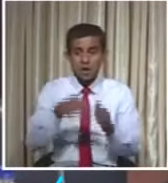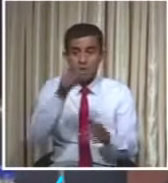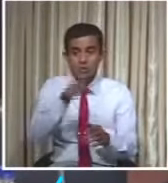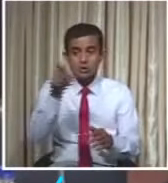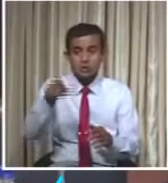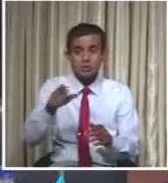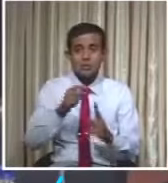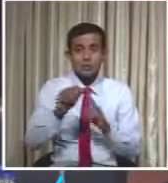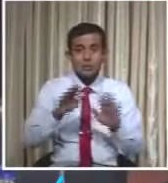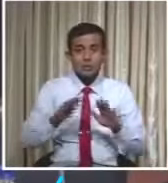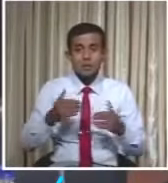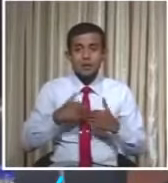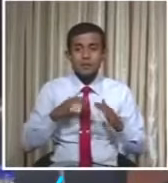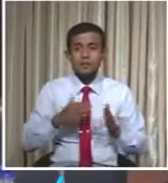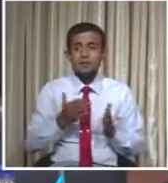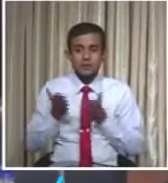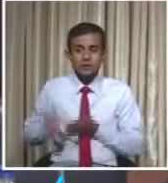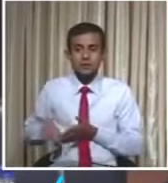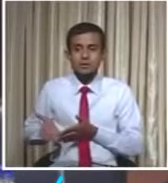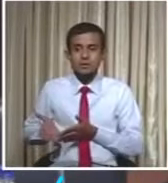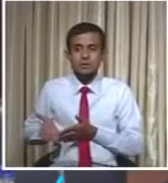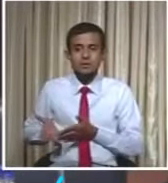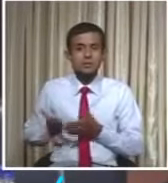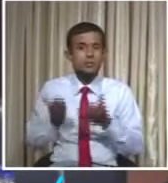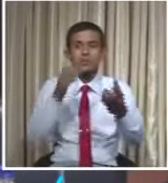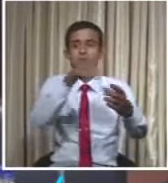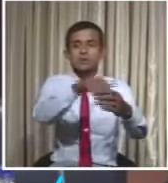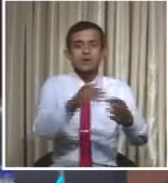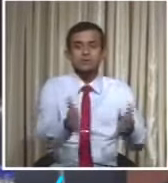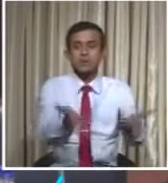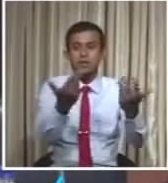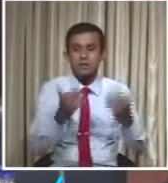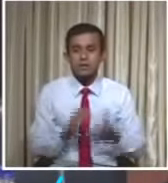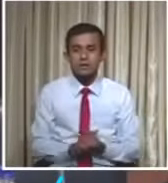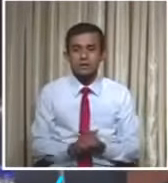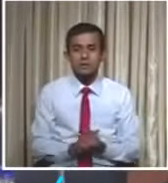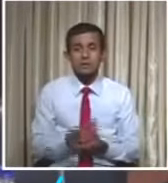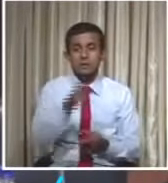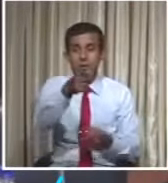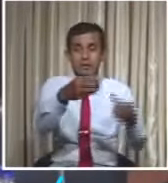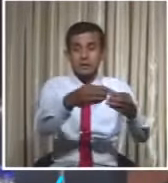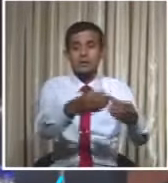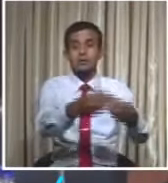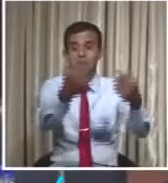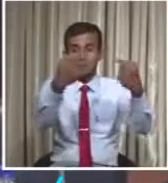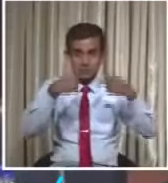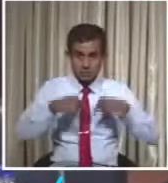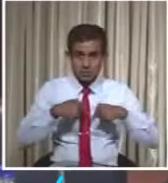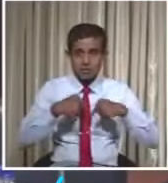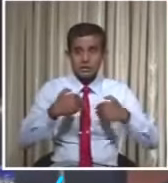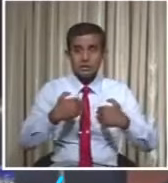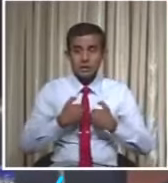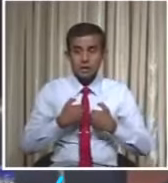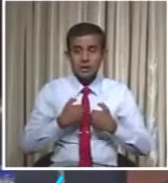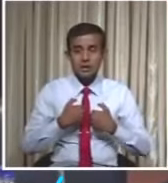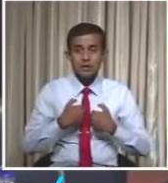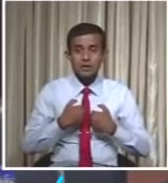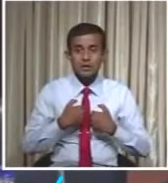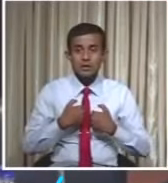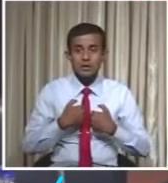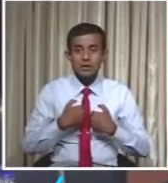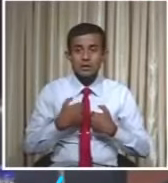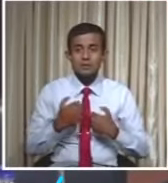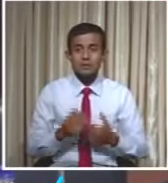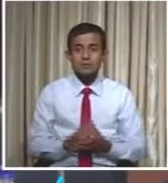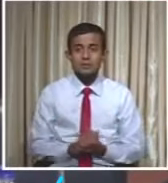මේක පාලනය කර අපි හිටියේ මේ පැත්තේ. අපි ඕ පැත්තට ආවේ නැහැ. එහෙන් කණ්ඩායම පැත්ත අපි හැට ඇවිල්ලා අපේ